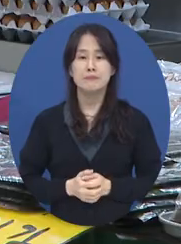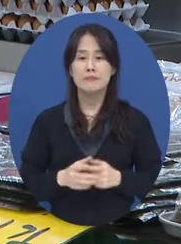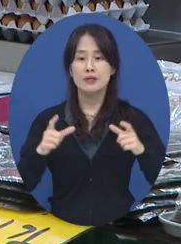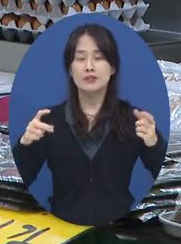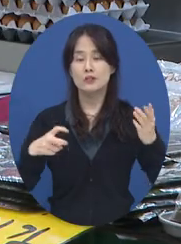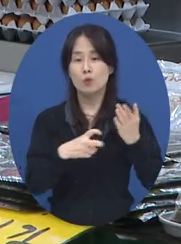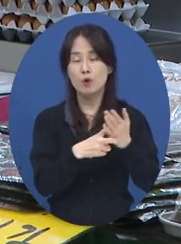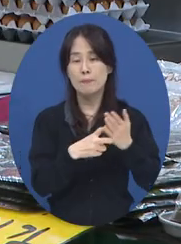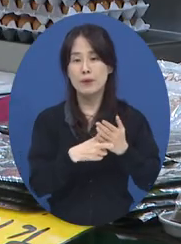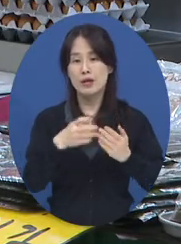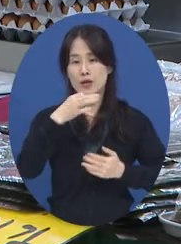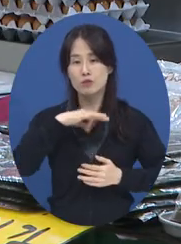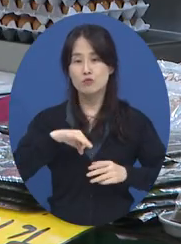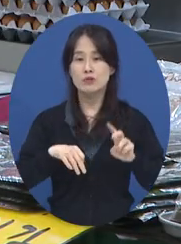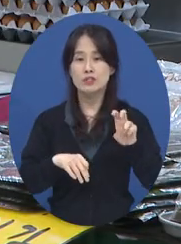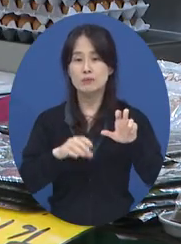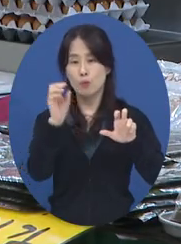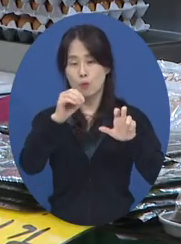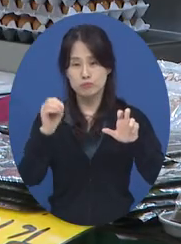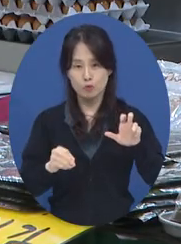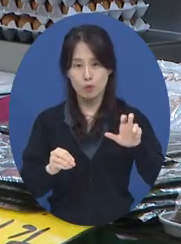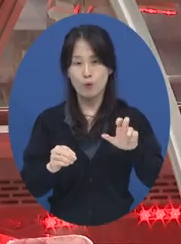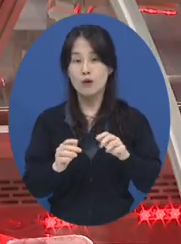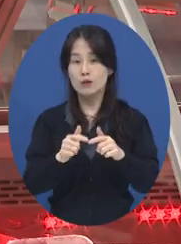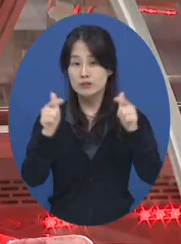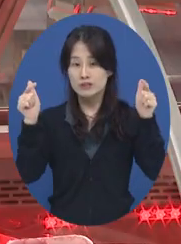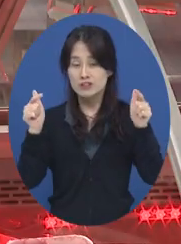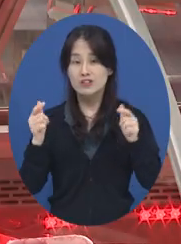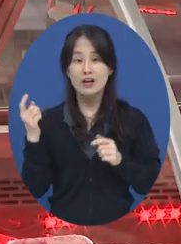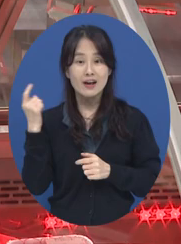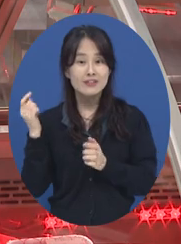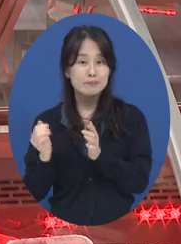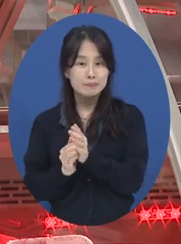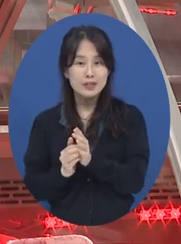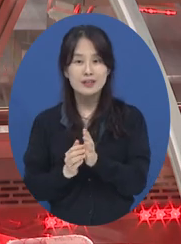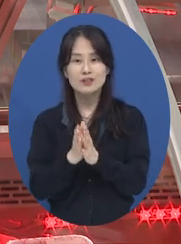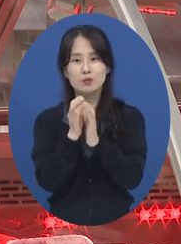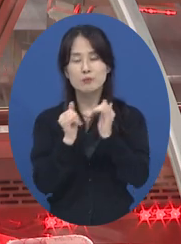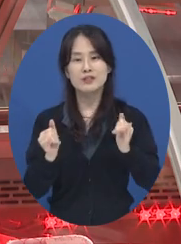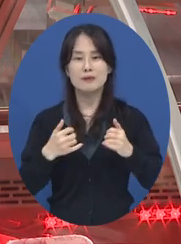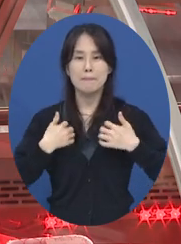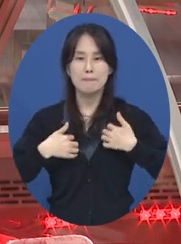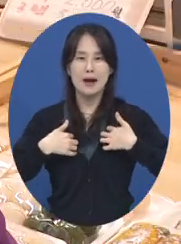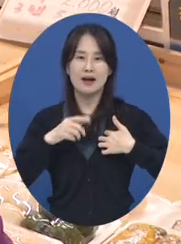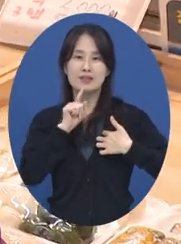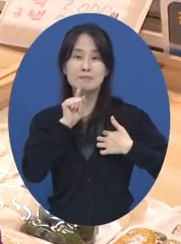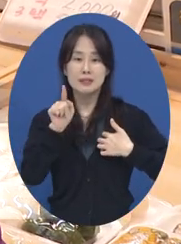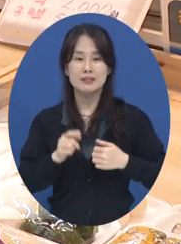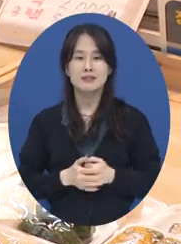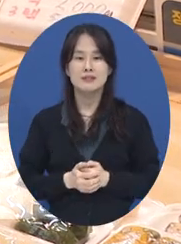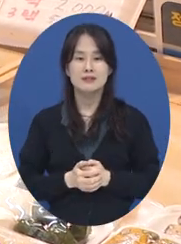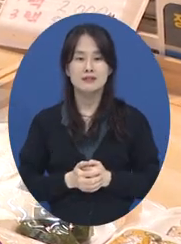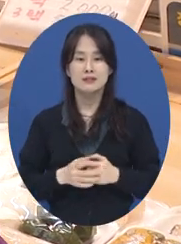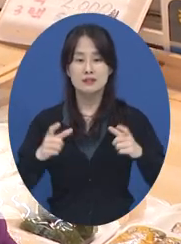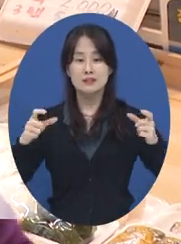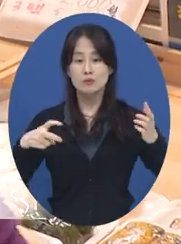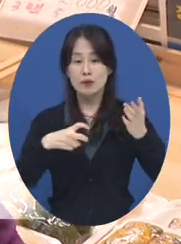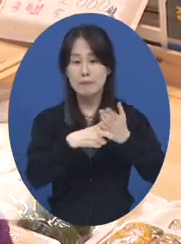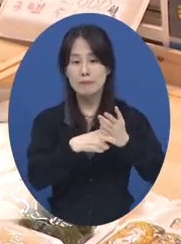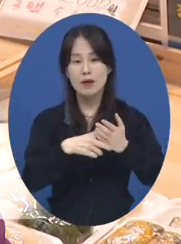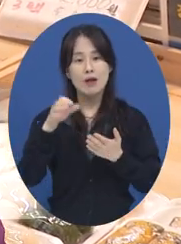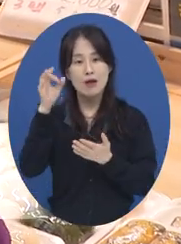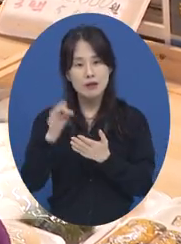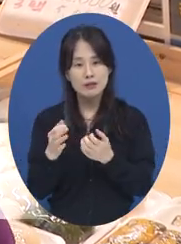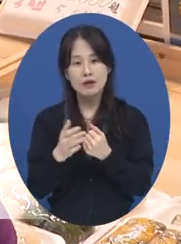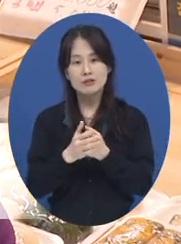지역화폐 인센티브가 25%까지 늘어난다는 소식에 도민들은 반색을 표합니다. 지역화폐, 그냥